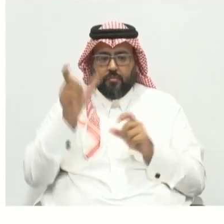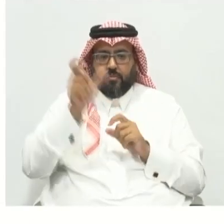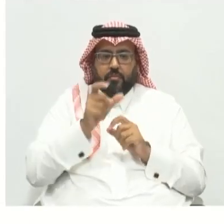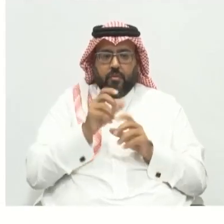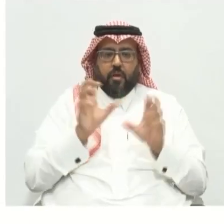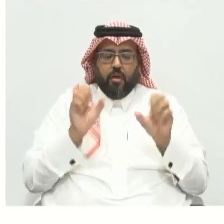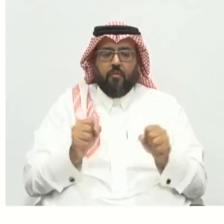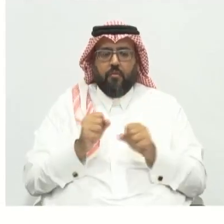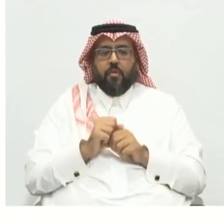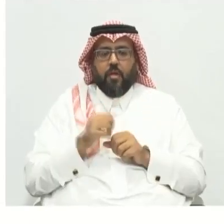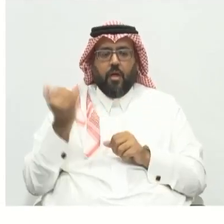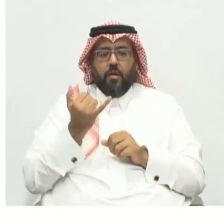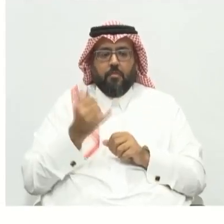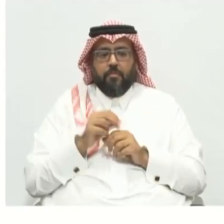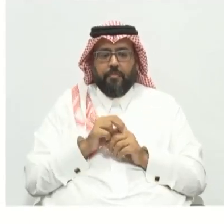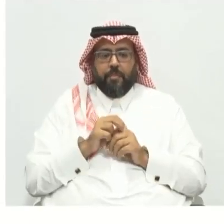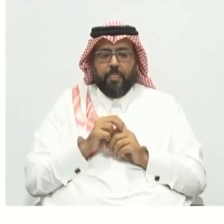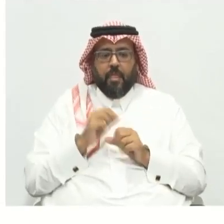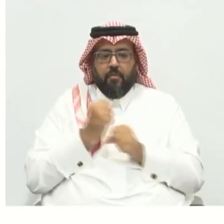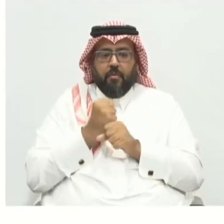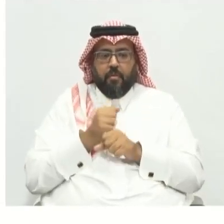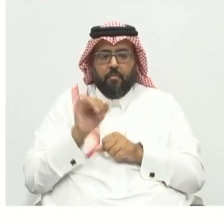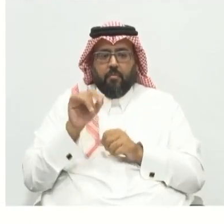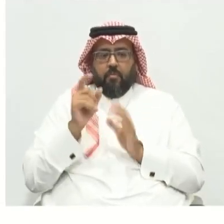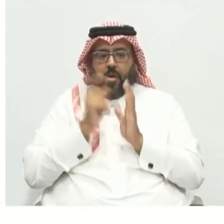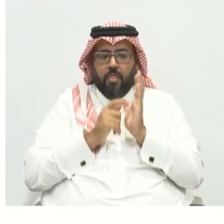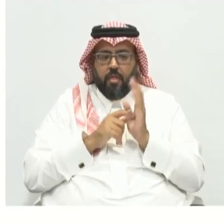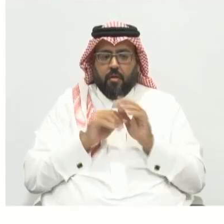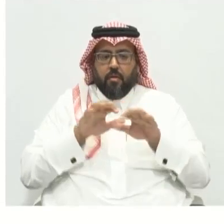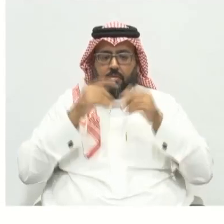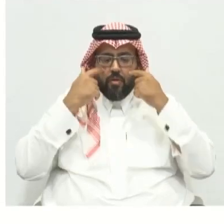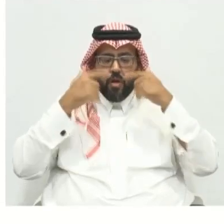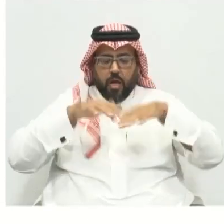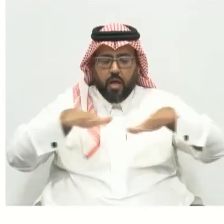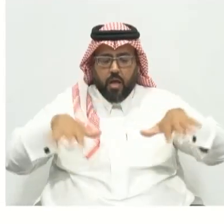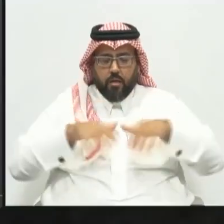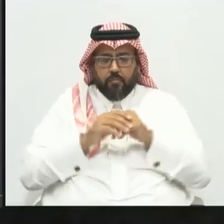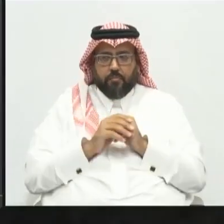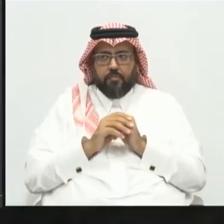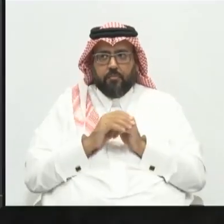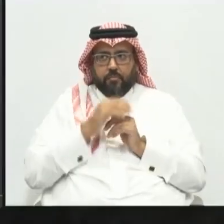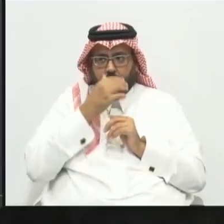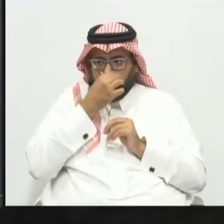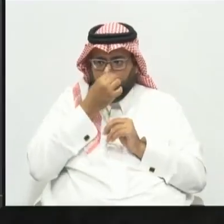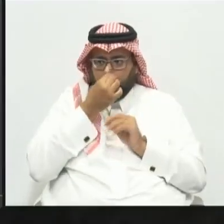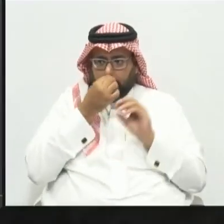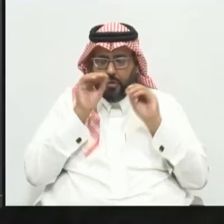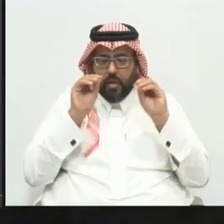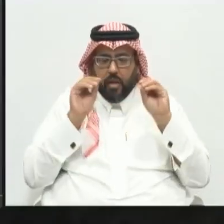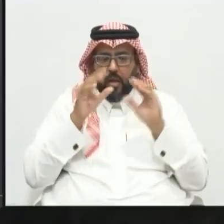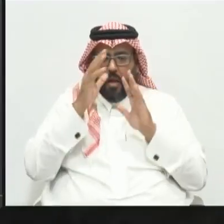حمايه الى اهميه ان يصدر منهم سلوك منظم في جميع نواحي الحياه هذا مما جاء في شرح